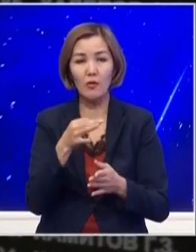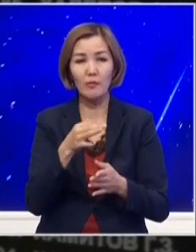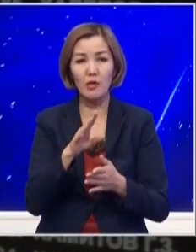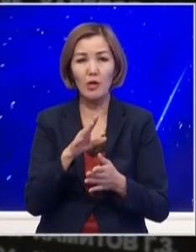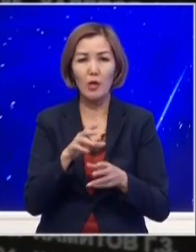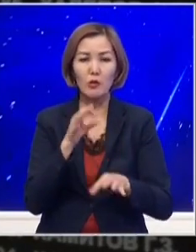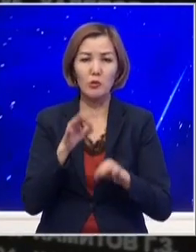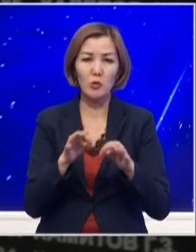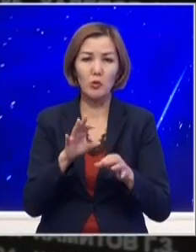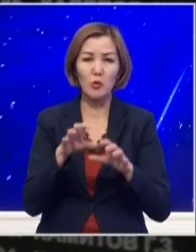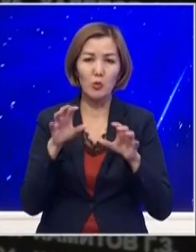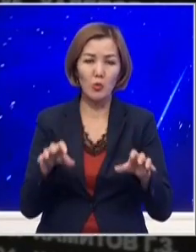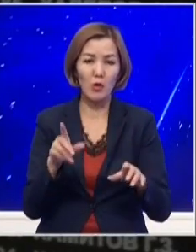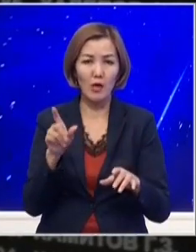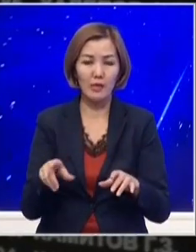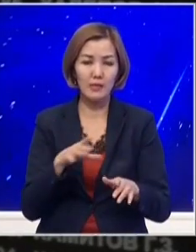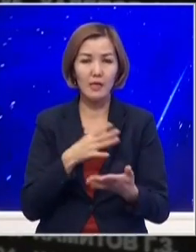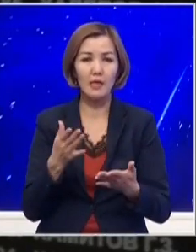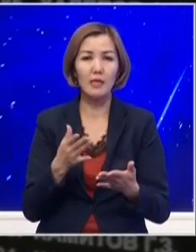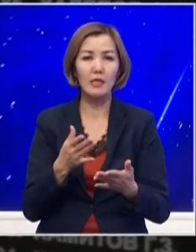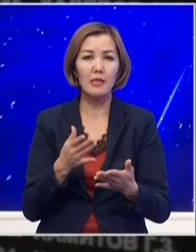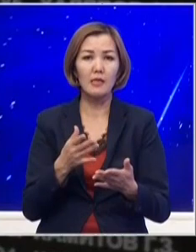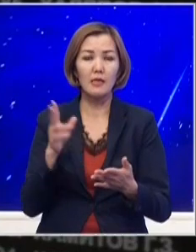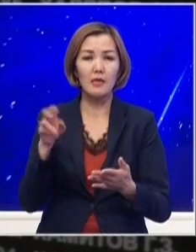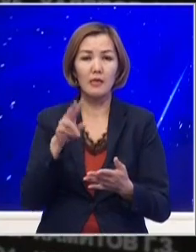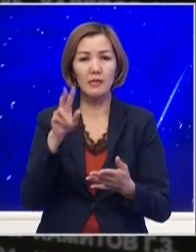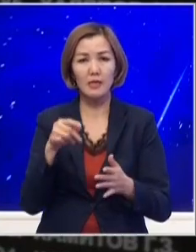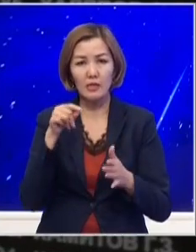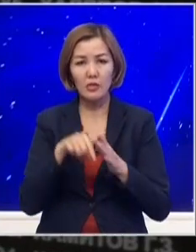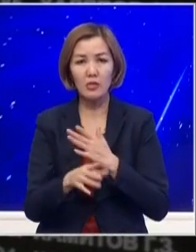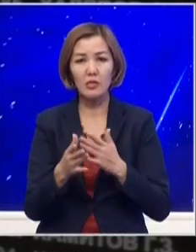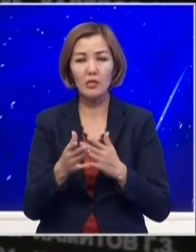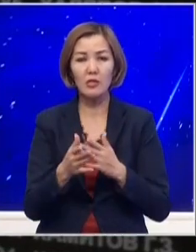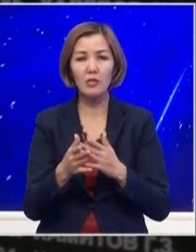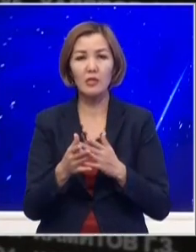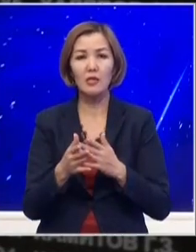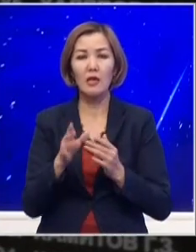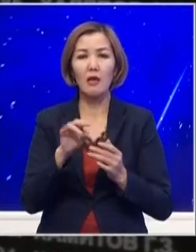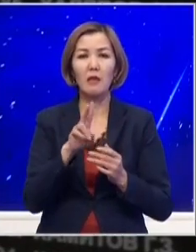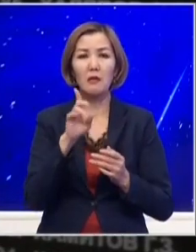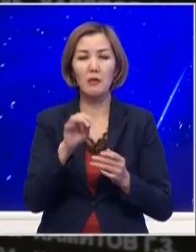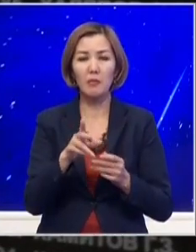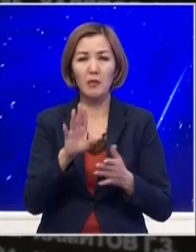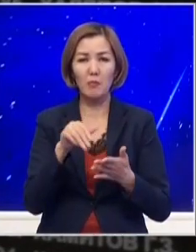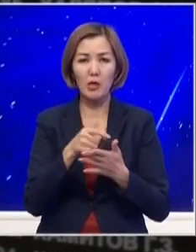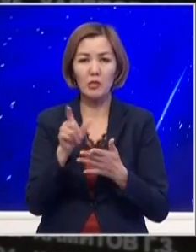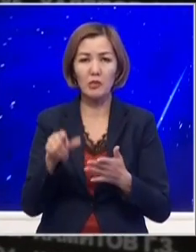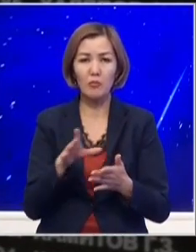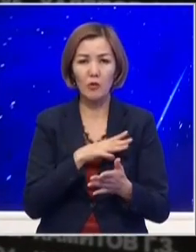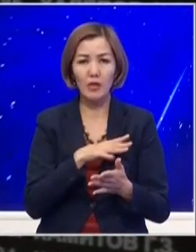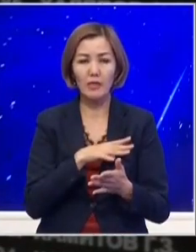төрағасы, мына Мұсабек Таукин деген Қырғызстанда мемлекеттік ішмер және ошондой эле НКВД-нын башчысы, ошондой эле Татыбеков Саймасай